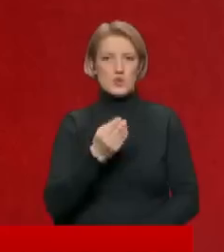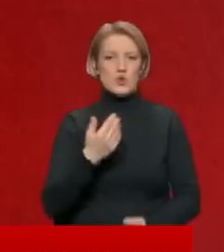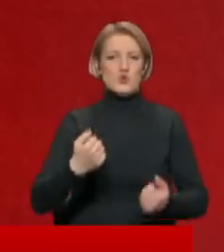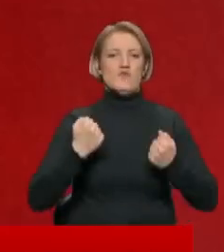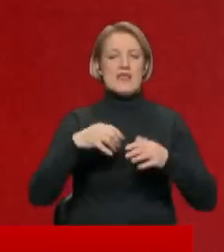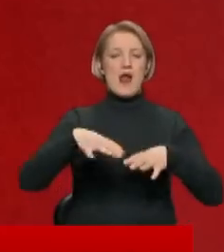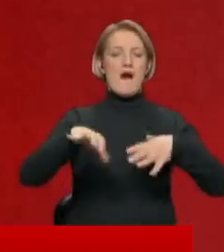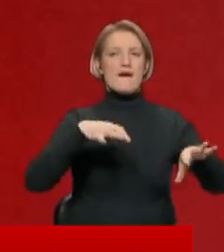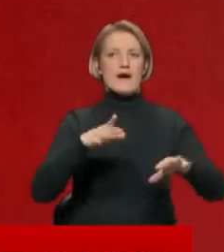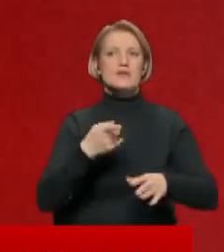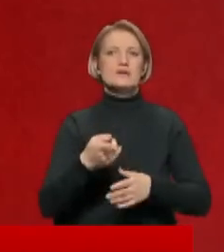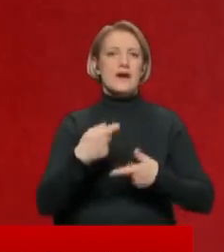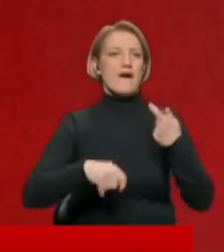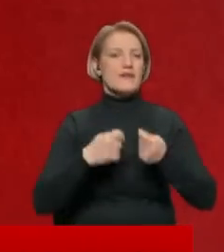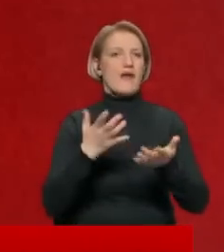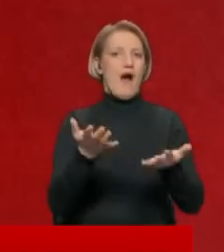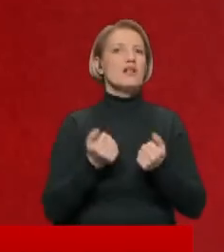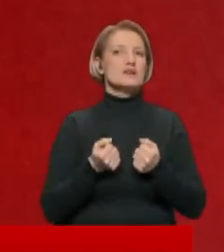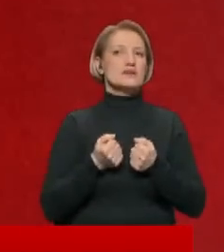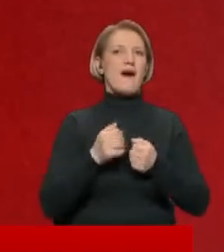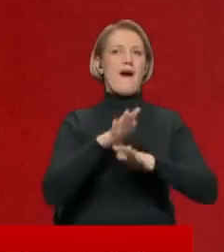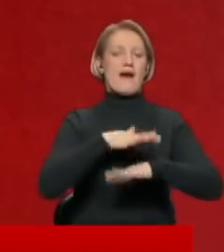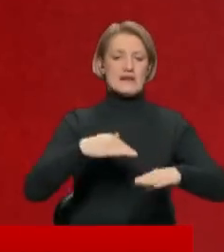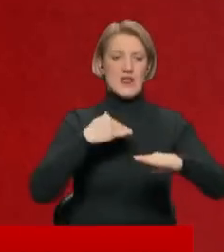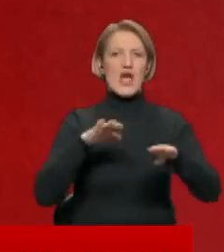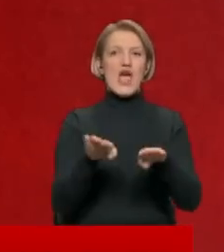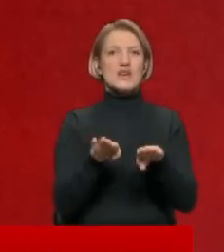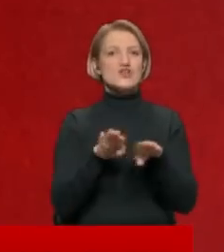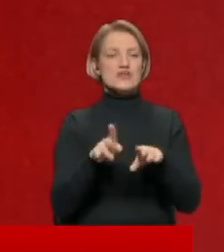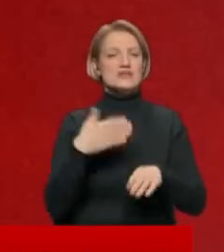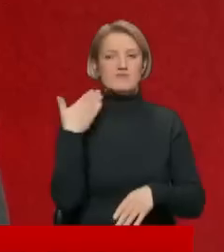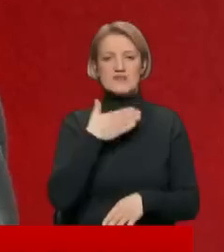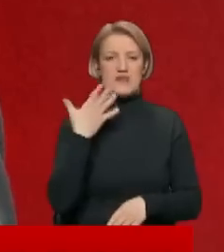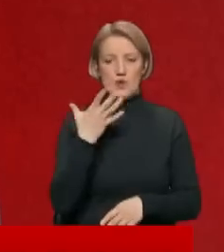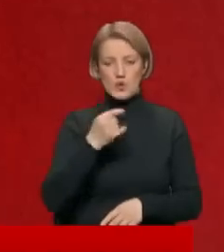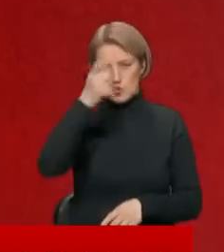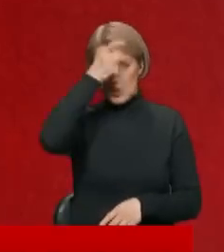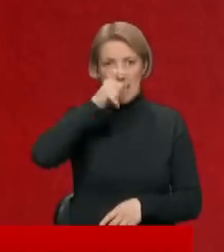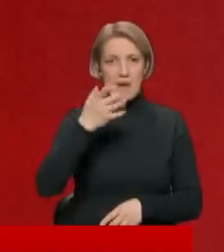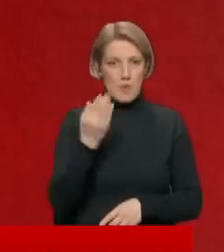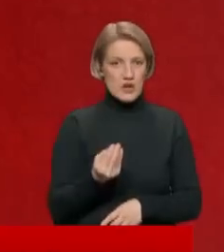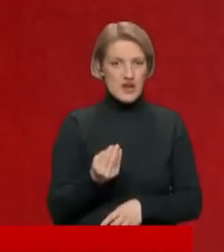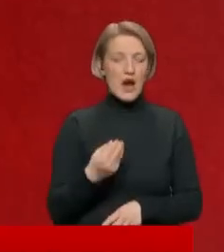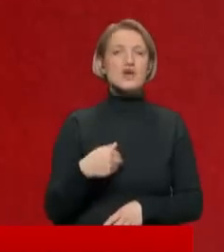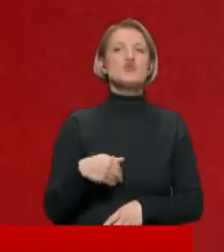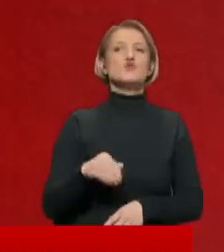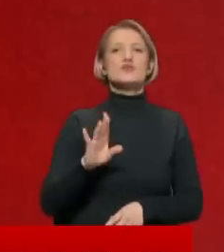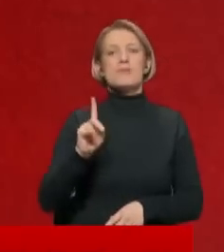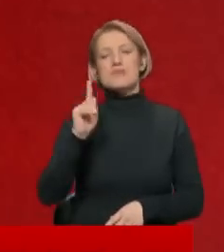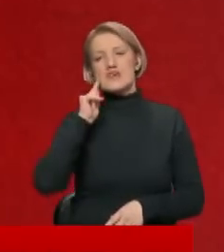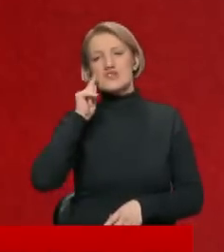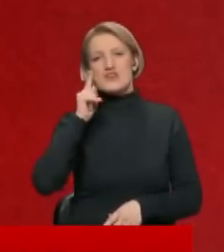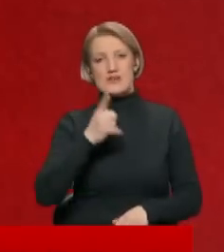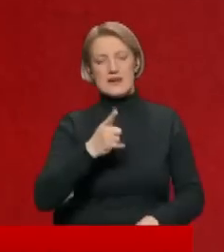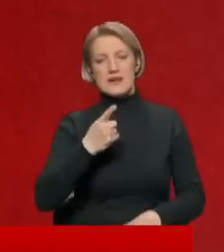kuvvetler Ayrılığın teminatı altında alındı herkese eşit fırsatlara sahip olduğu bir ülke mi olacak yoksa birilerinin